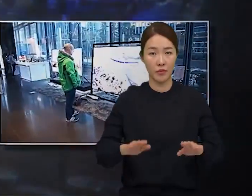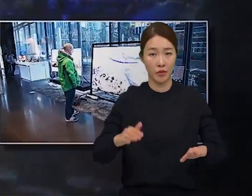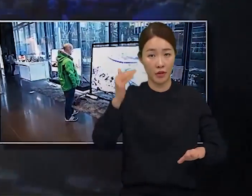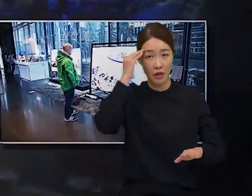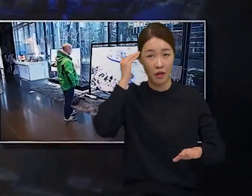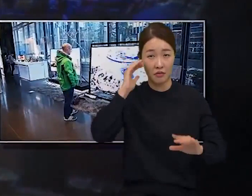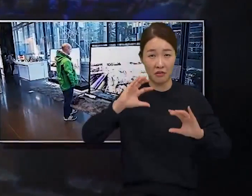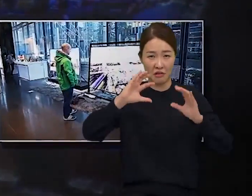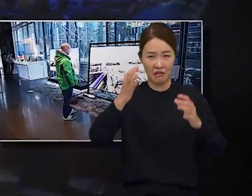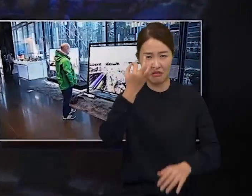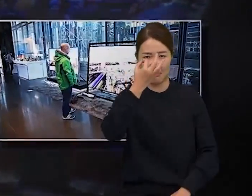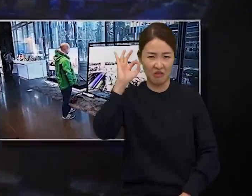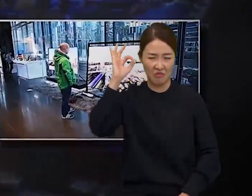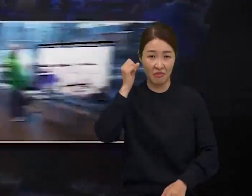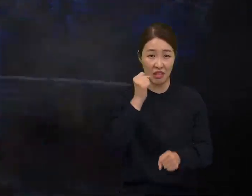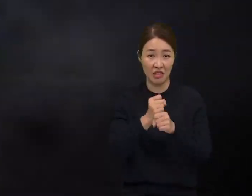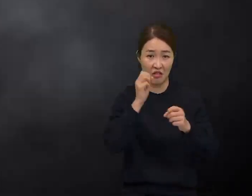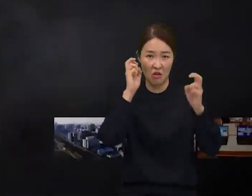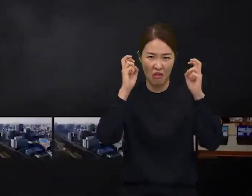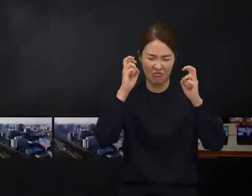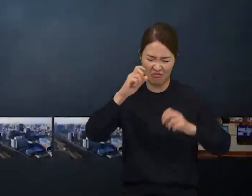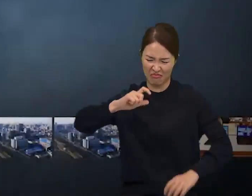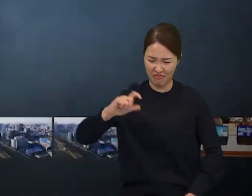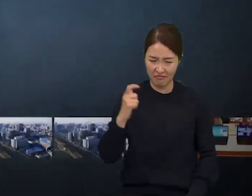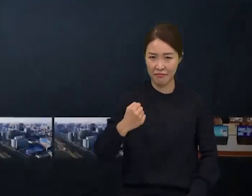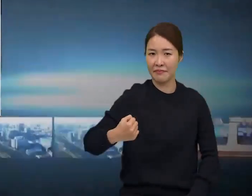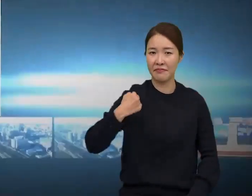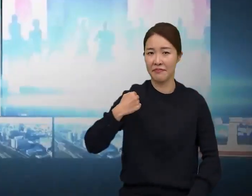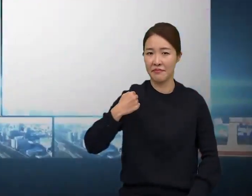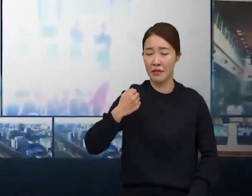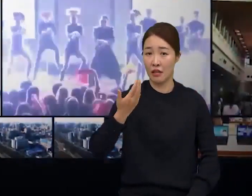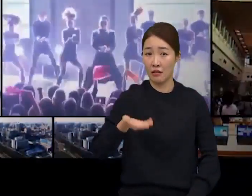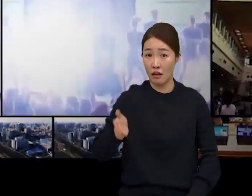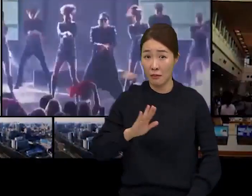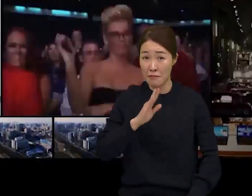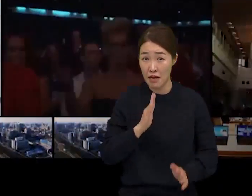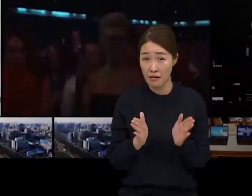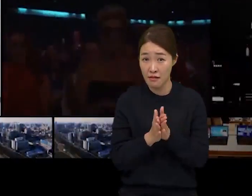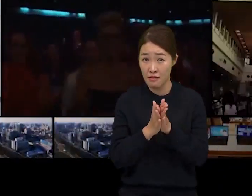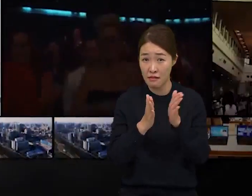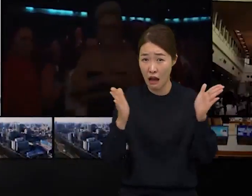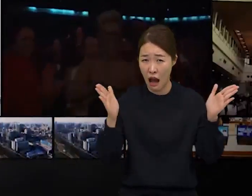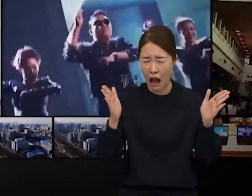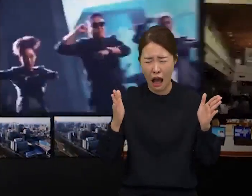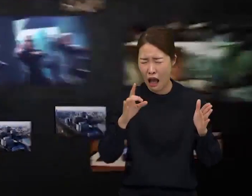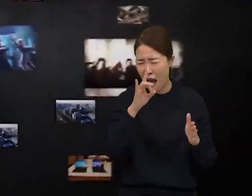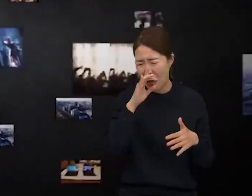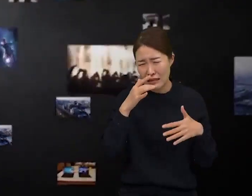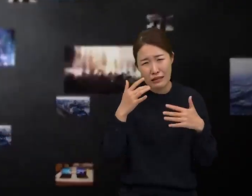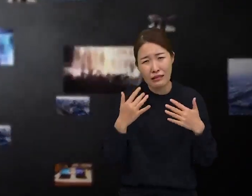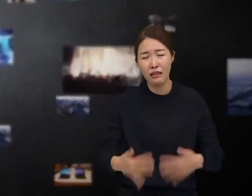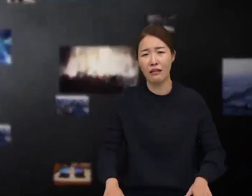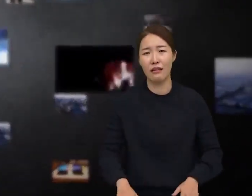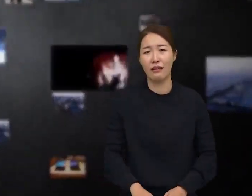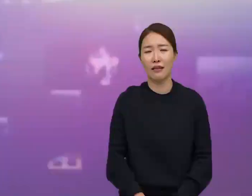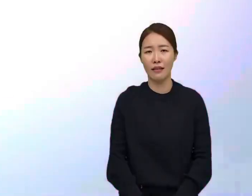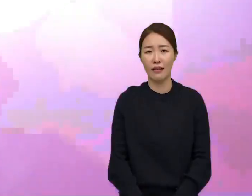오늘날 대한민국은 세계가 인정하는 제조업 강국이다. 그러나 그 시작은 매우